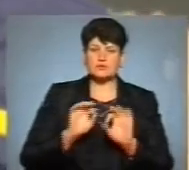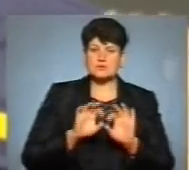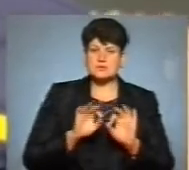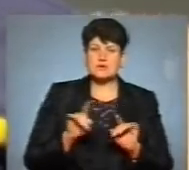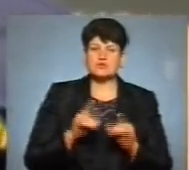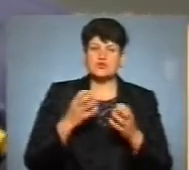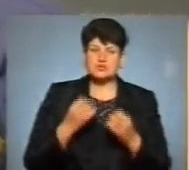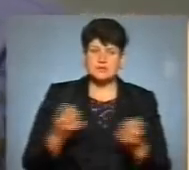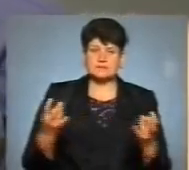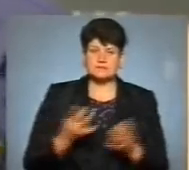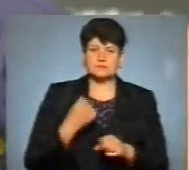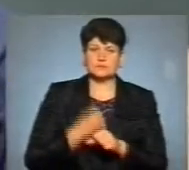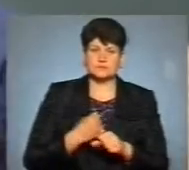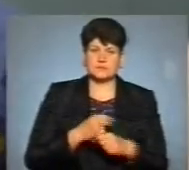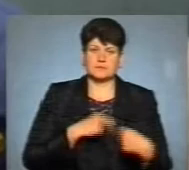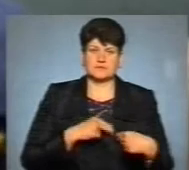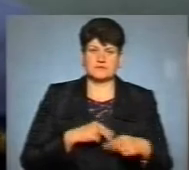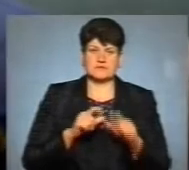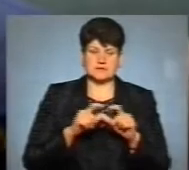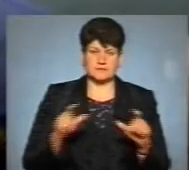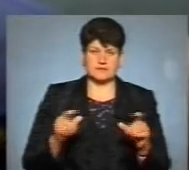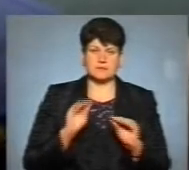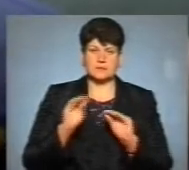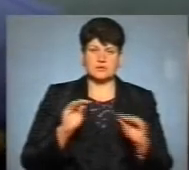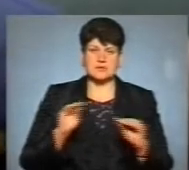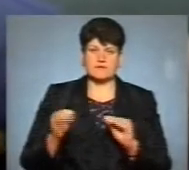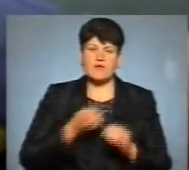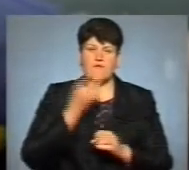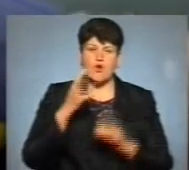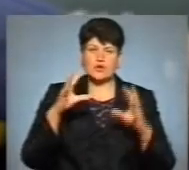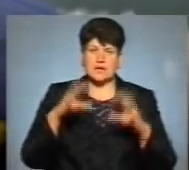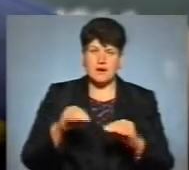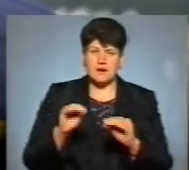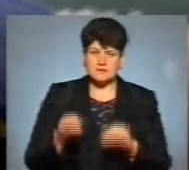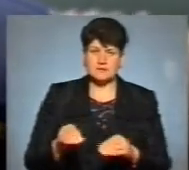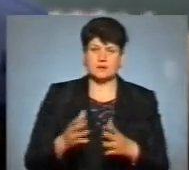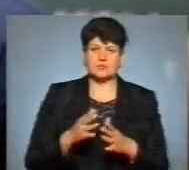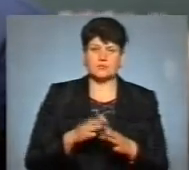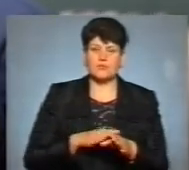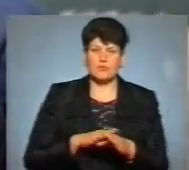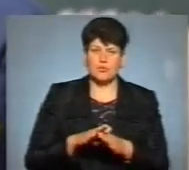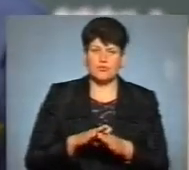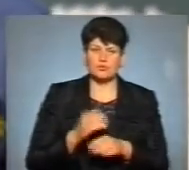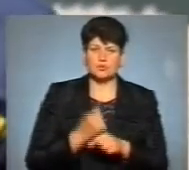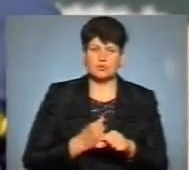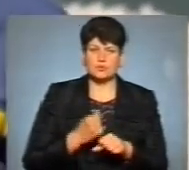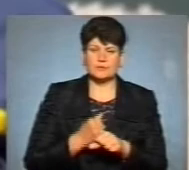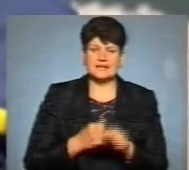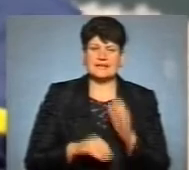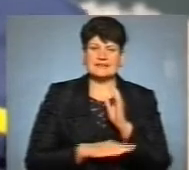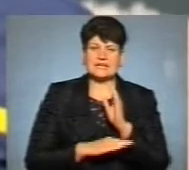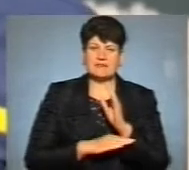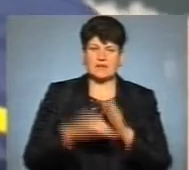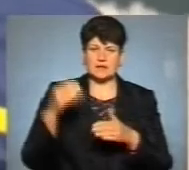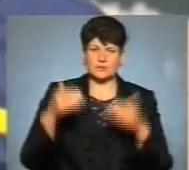іще мають зробити працівники закладу. Розмістити вогнегасники, все ж таки закінчити повну обробку дерев'яних